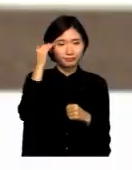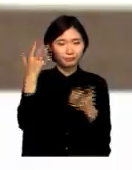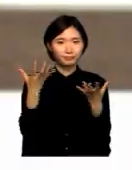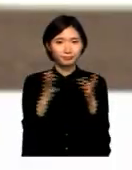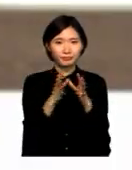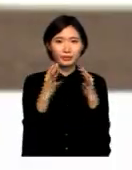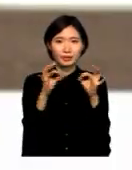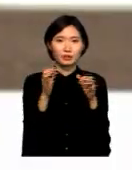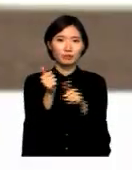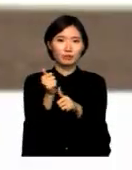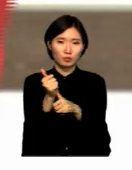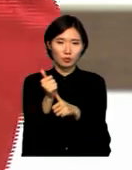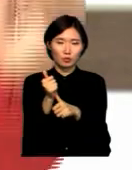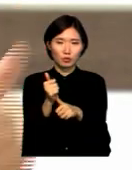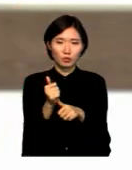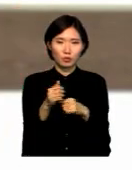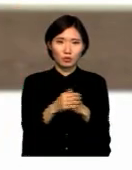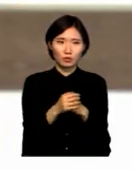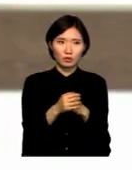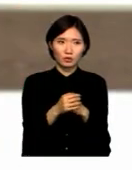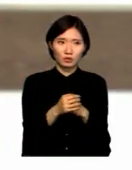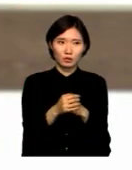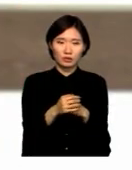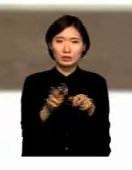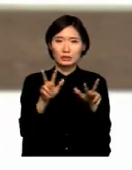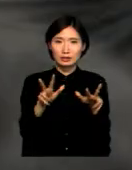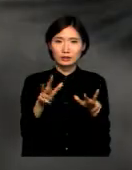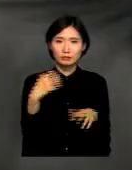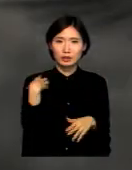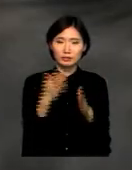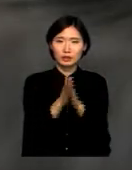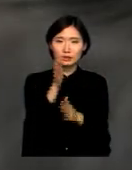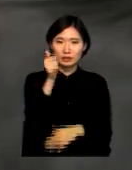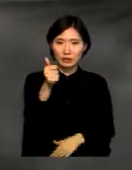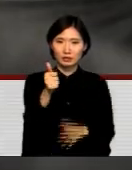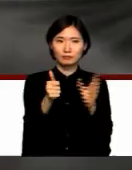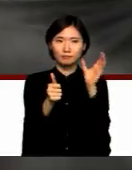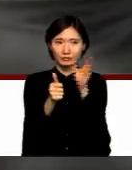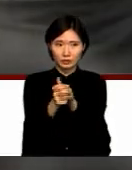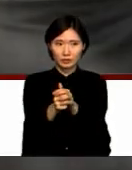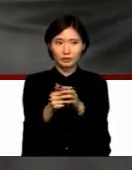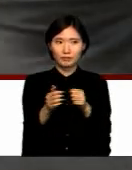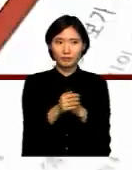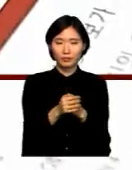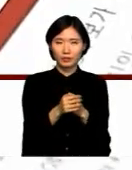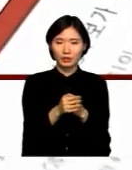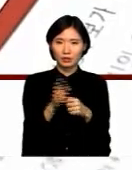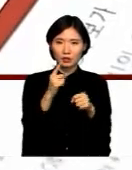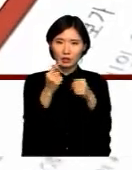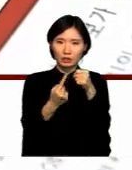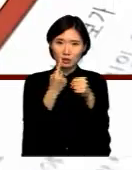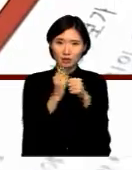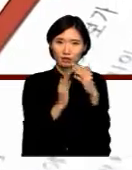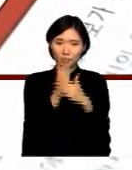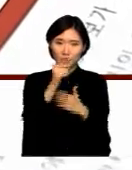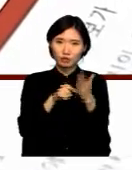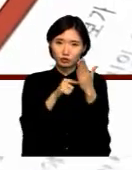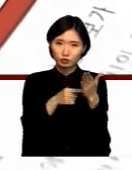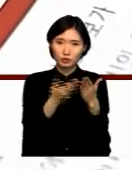자유한국당 김동근 후보는 현 재임시장을 겨냥했습니다. 노선 연장과 역사 신설을 1년 넘게